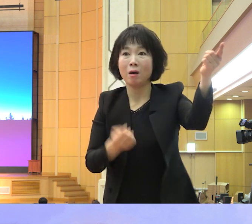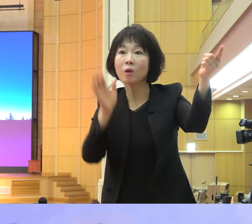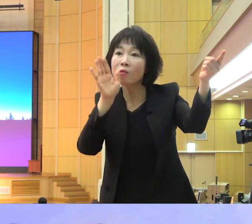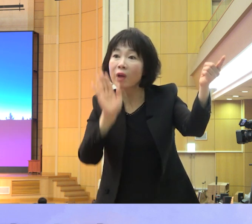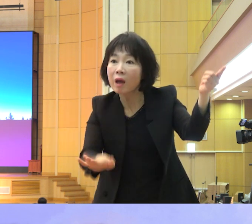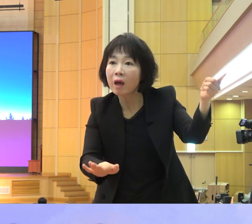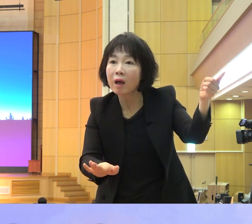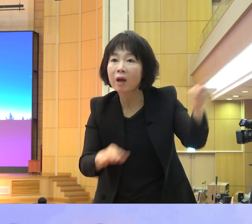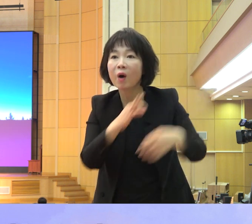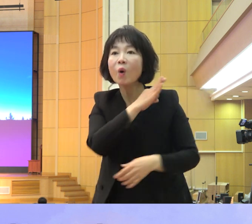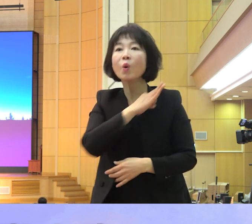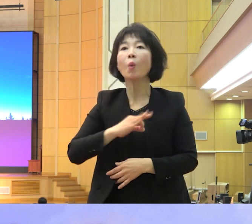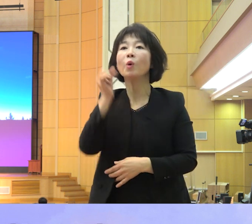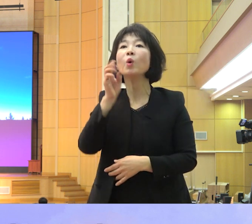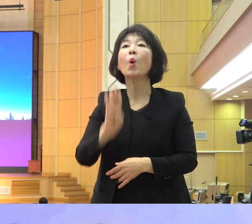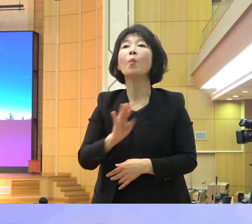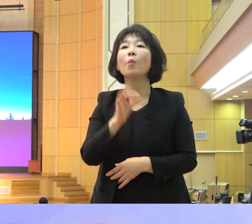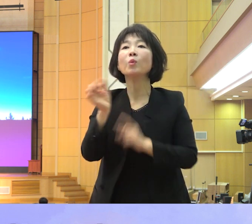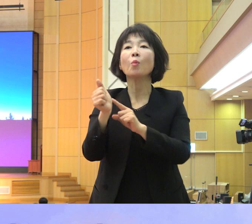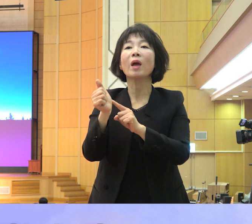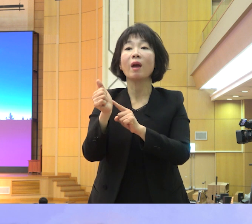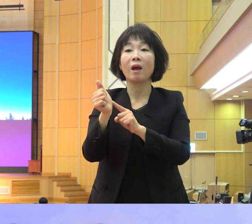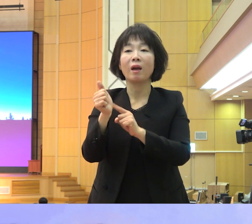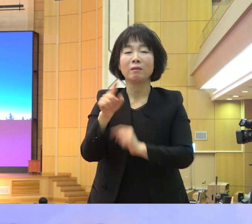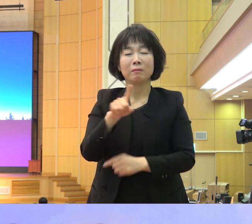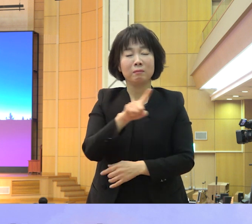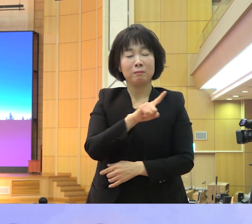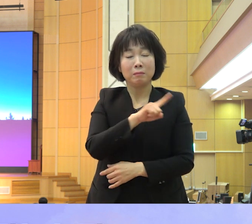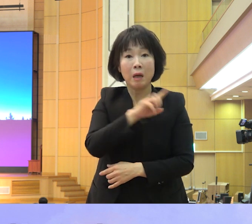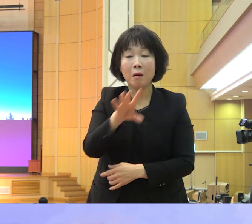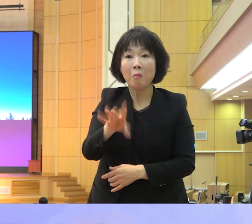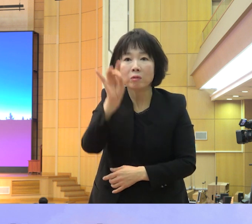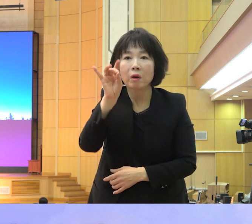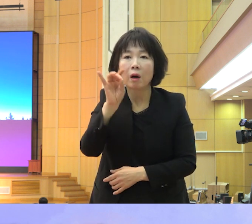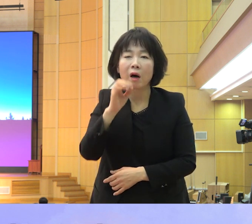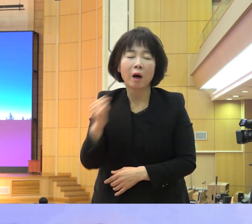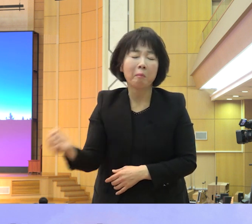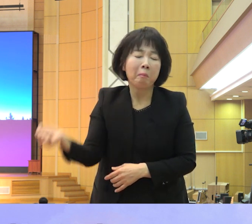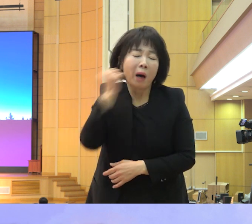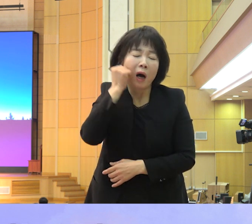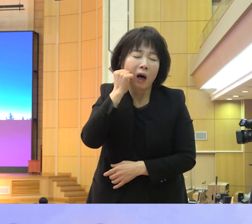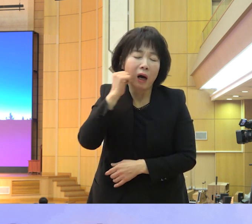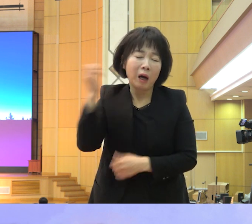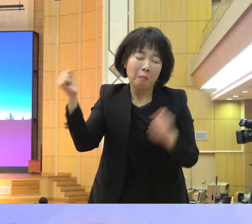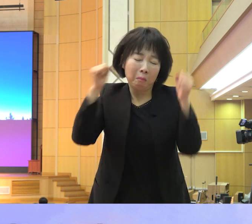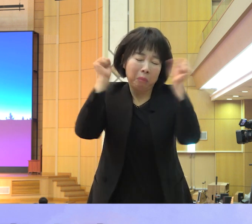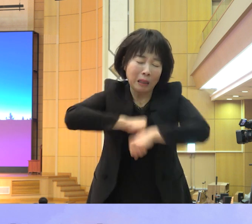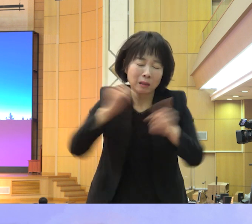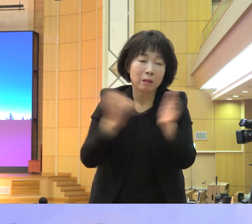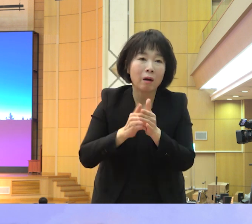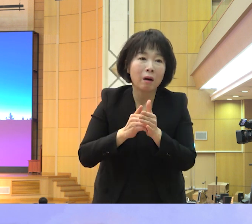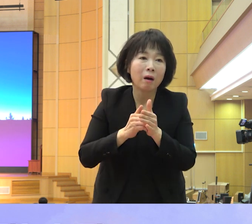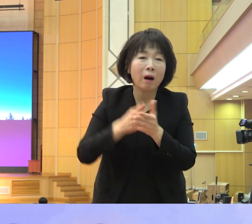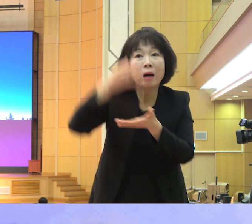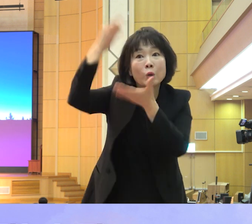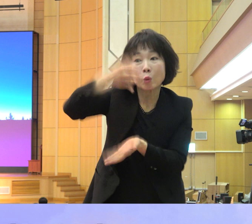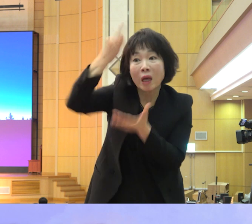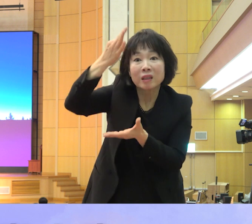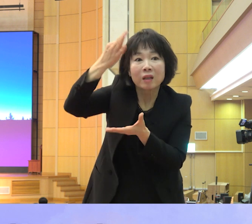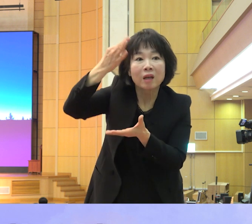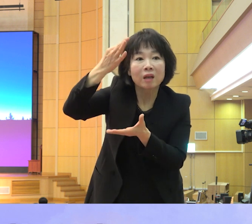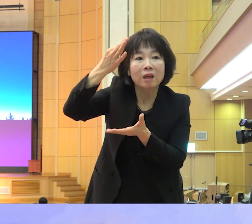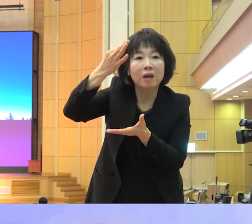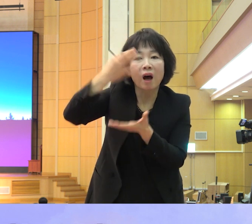알다시피 욥이 가장 먼저 어려움을 당하고 망한 것 보면